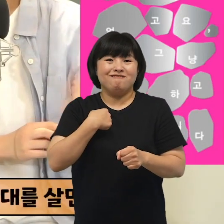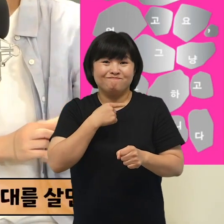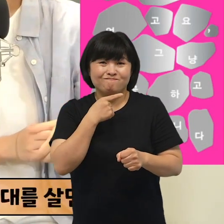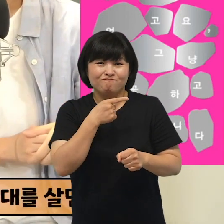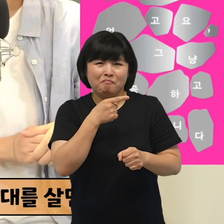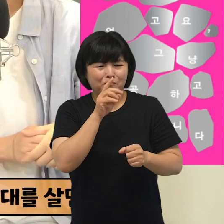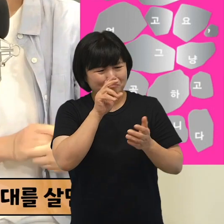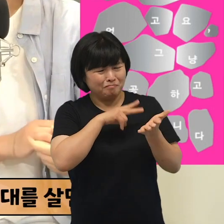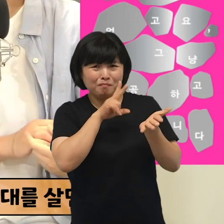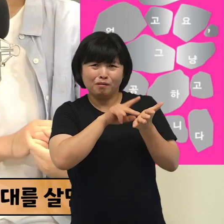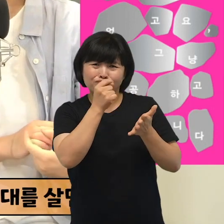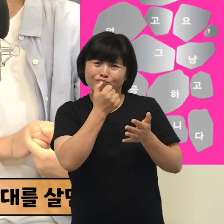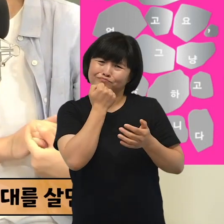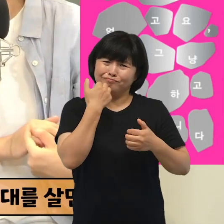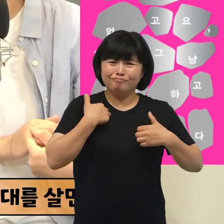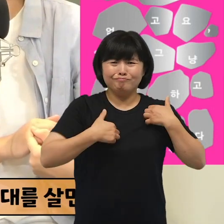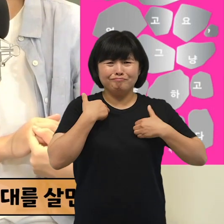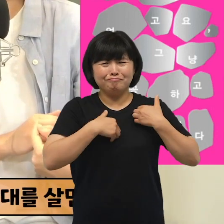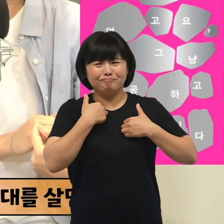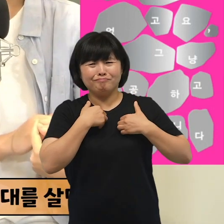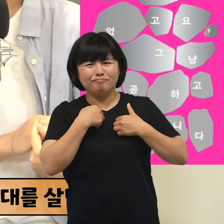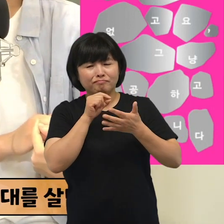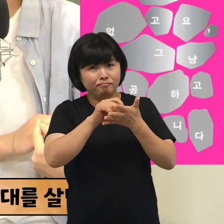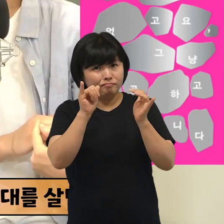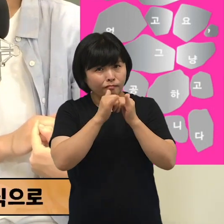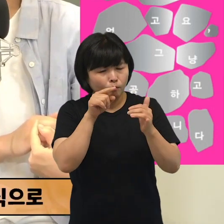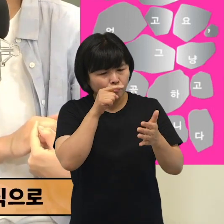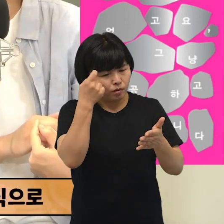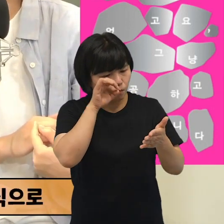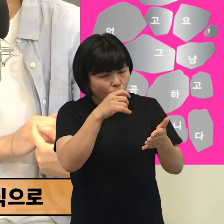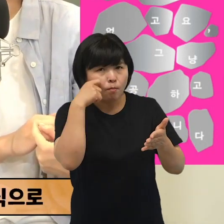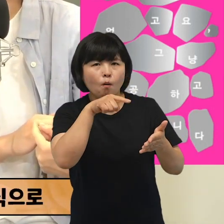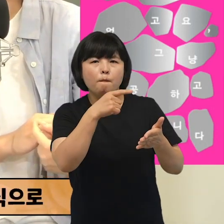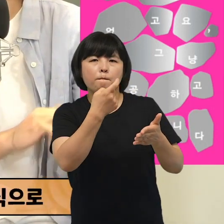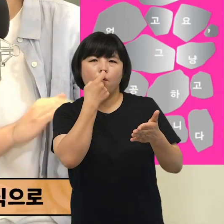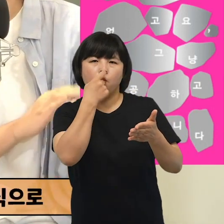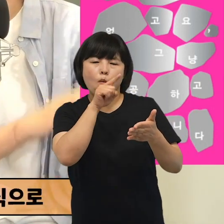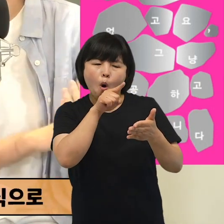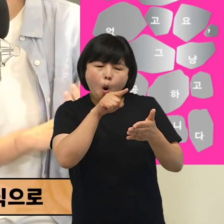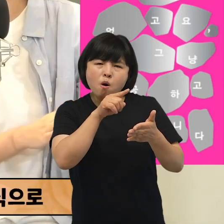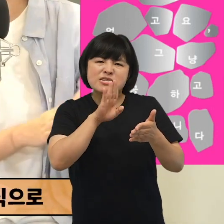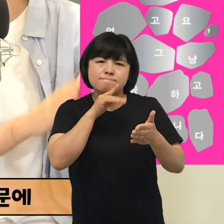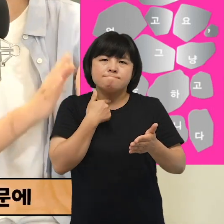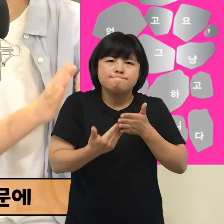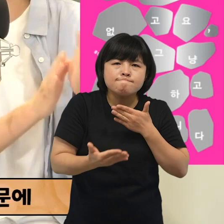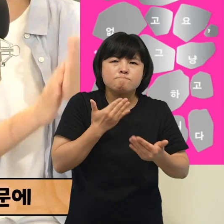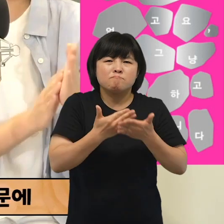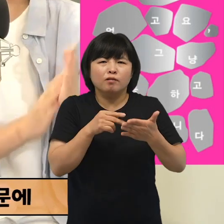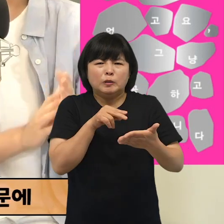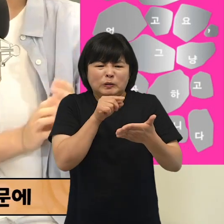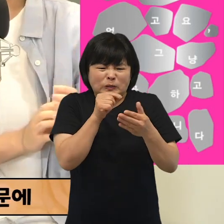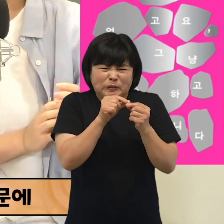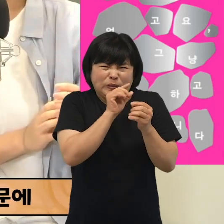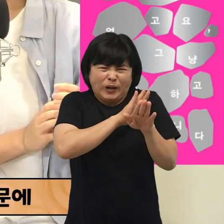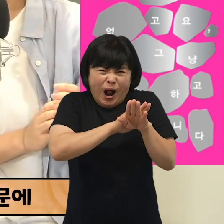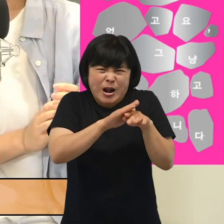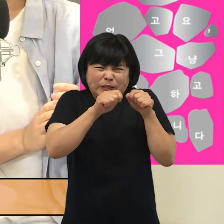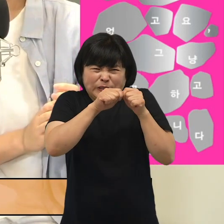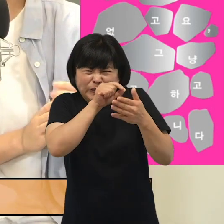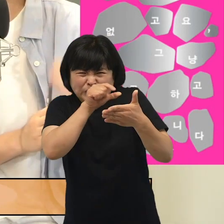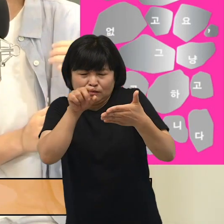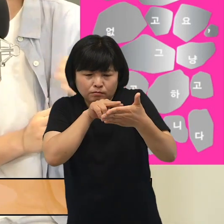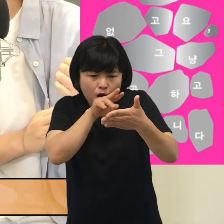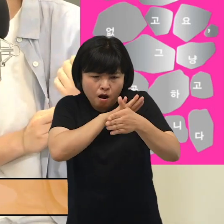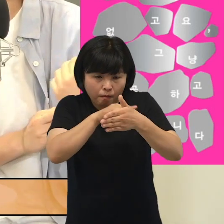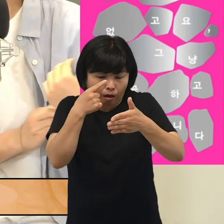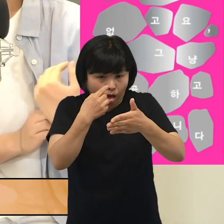재밌는 소제목들로 작가님이 젊은 세대로 살면서 이제 느낀 바, 배운 바를 에세이 형식으로 짤막짤막하게 적어놨기 때문에 굉장히